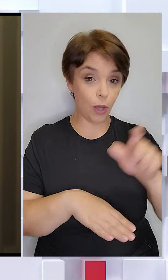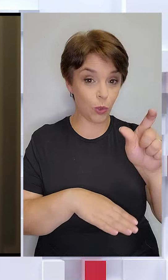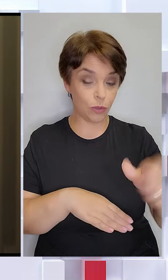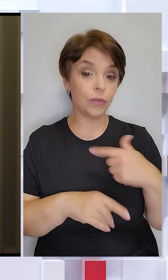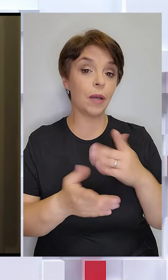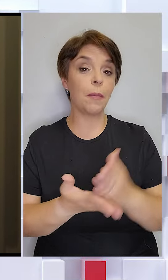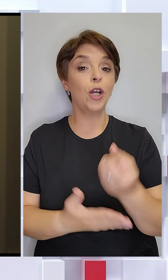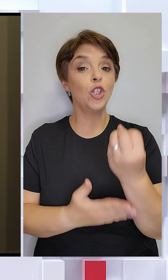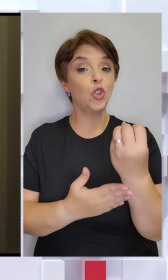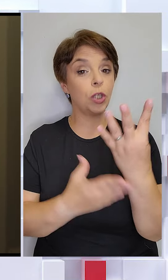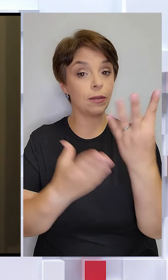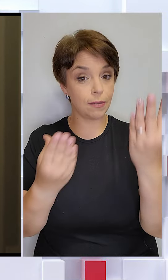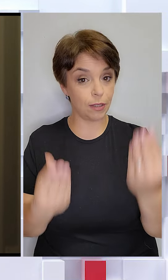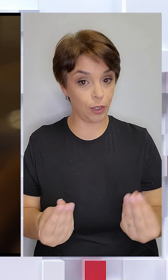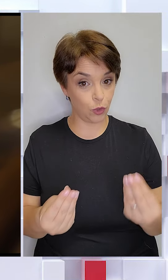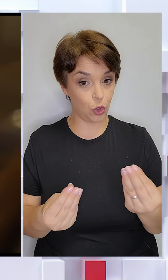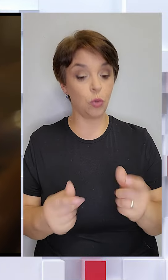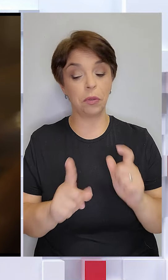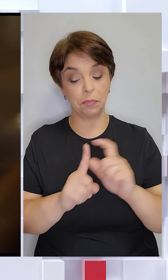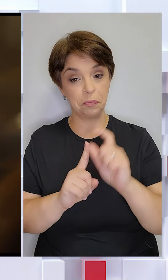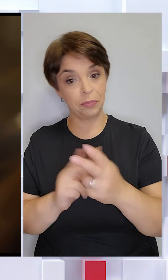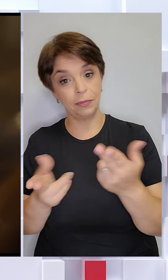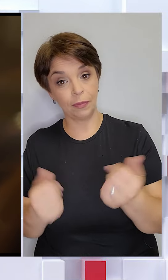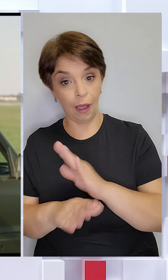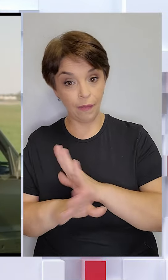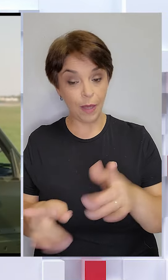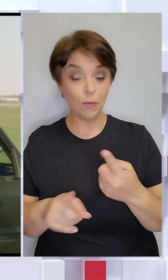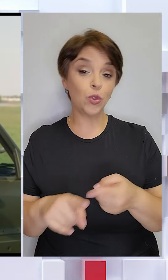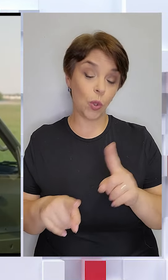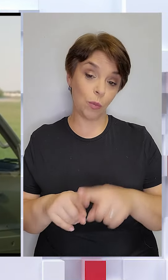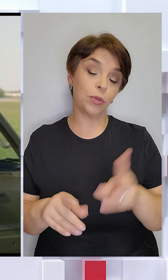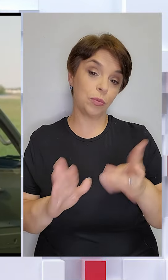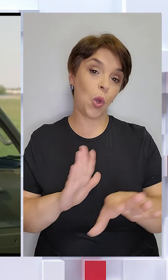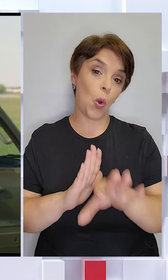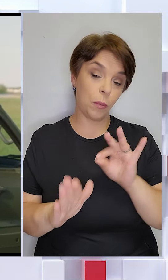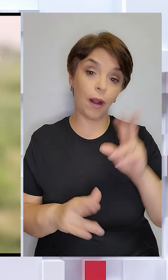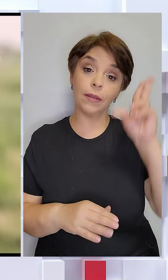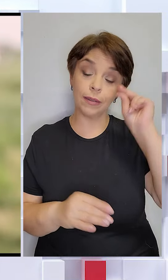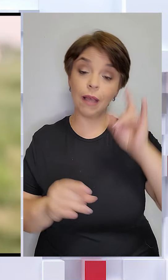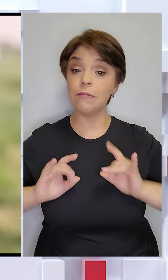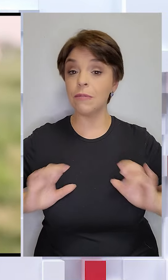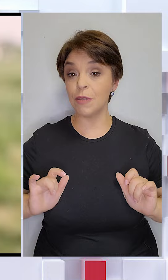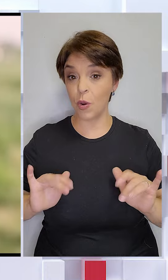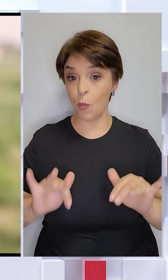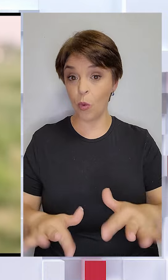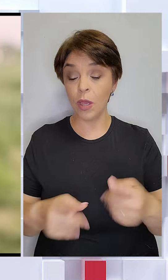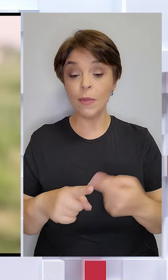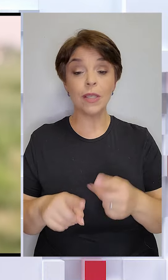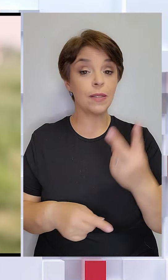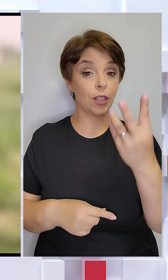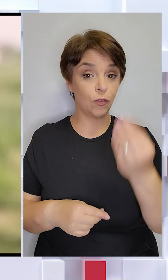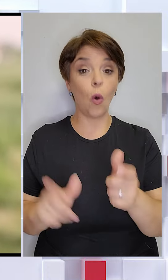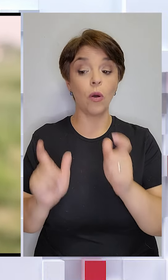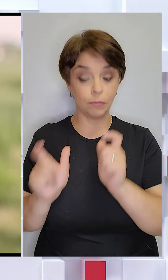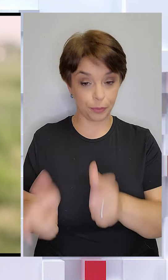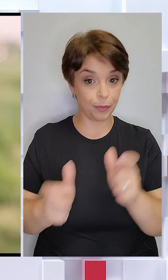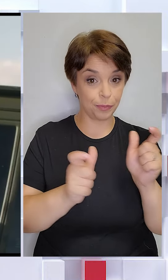вона має 14 днів, щоб дати відповідь, після чого слід буде обрати дату церемонії. Після 2